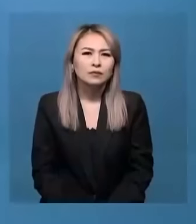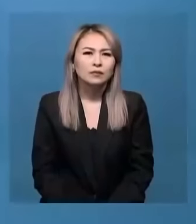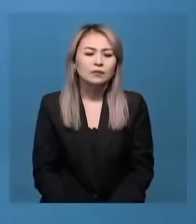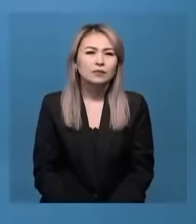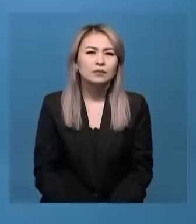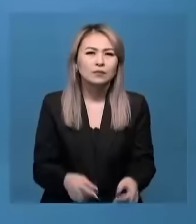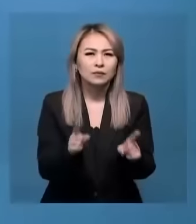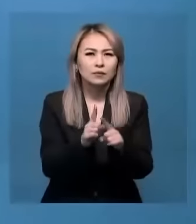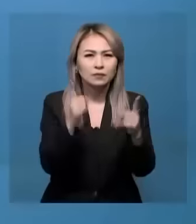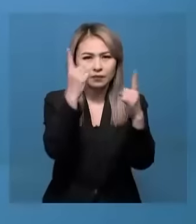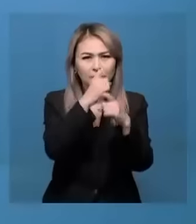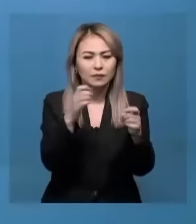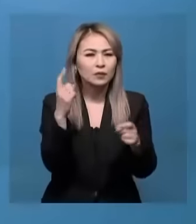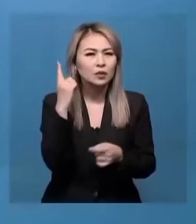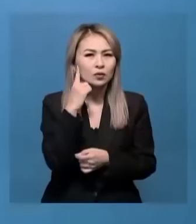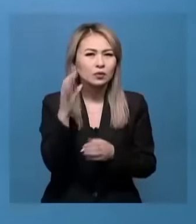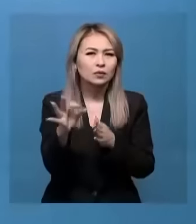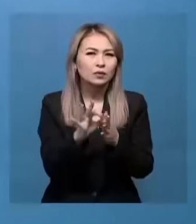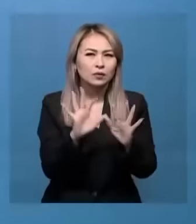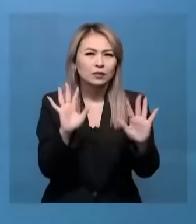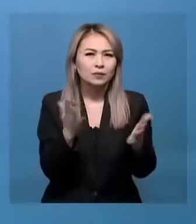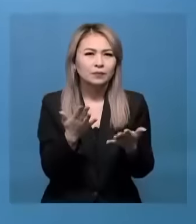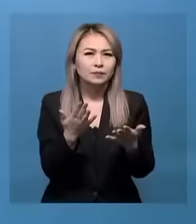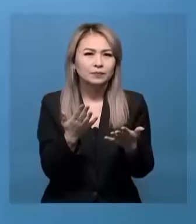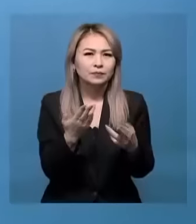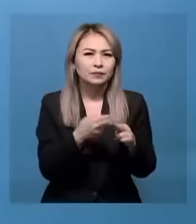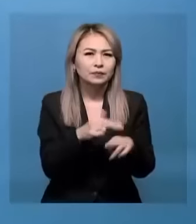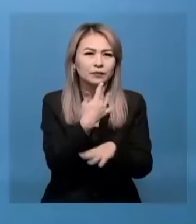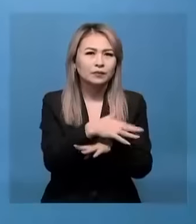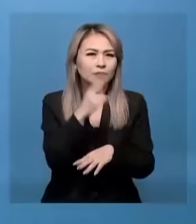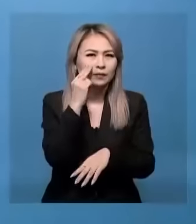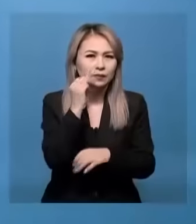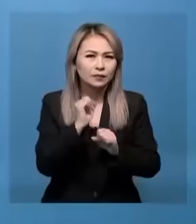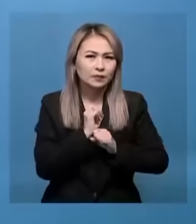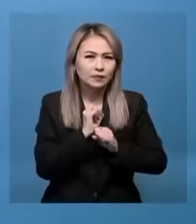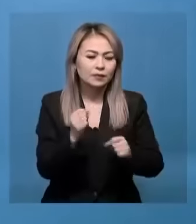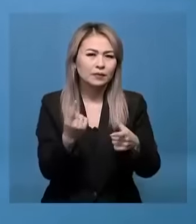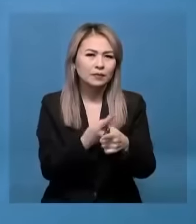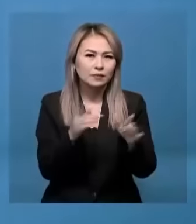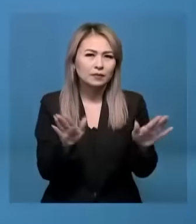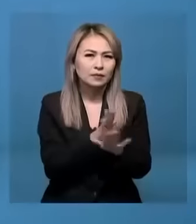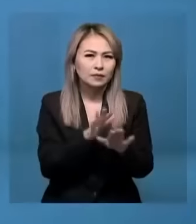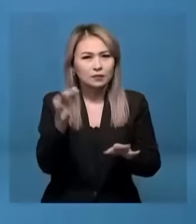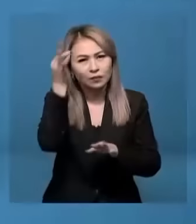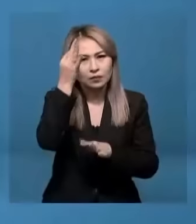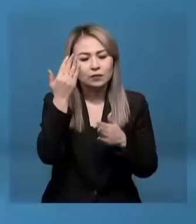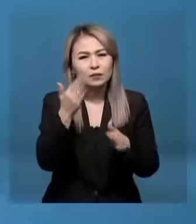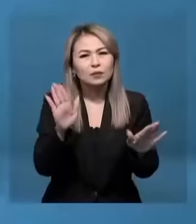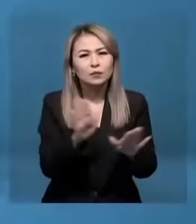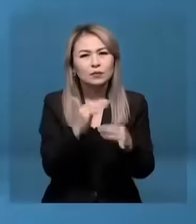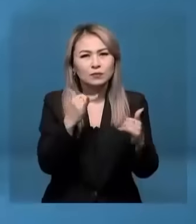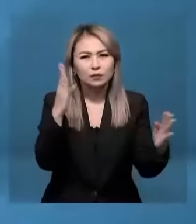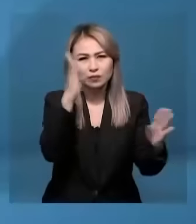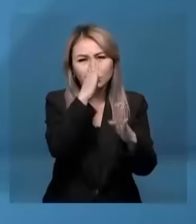Осы ақпараттарды естіп отырып, оқи отырып, бұл даланың ерлері ерледі деген әнін еріксіз еске түседі. Бұл ән